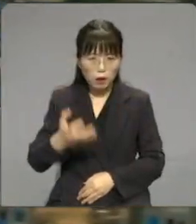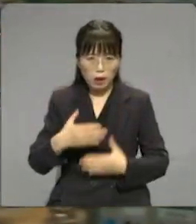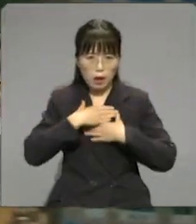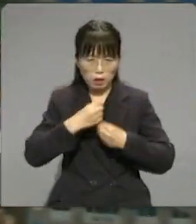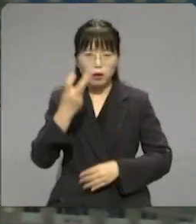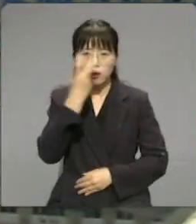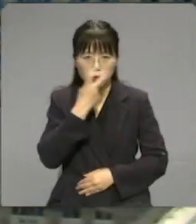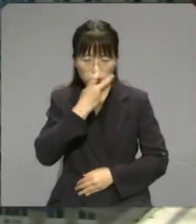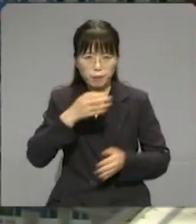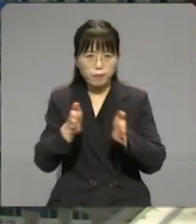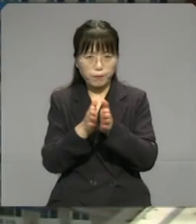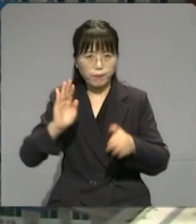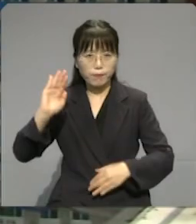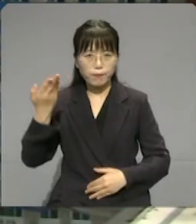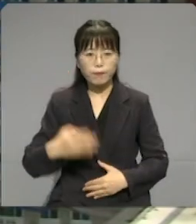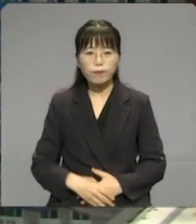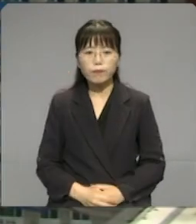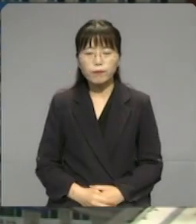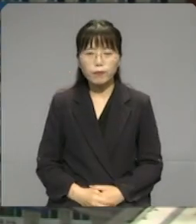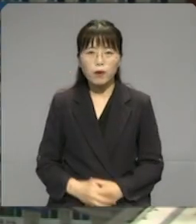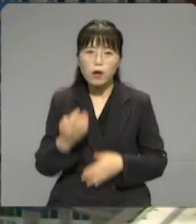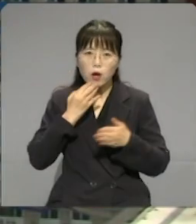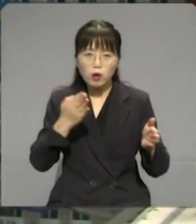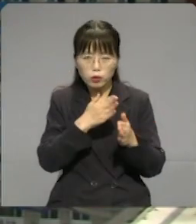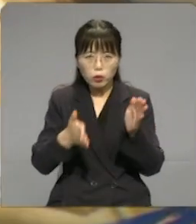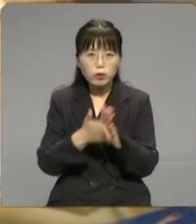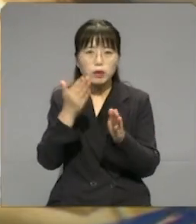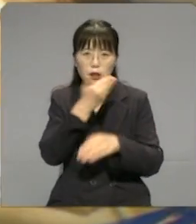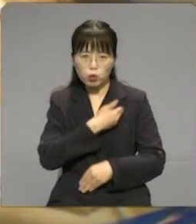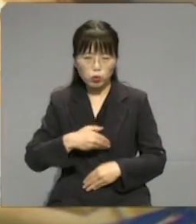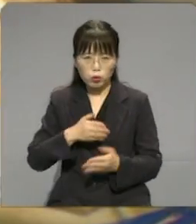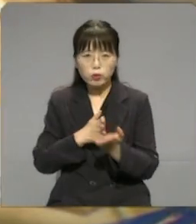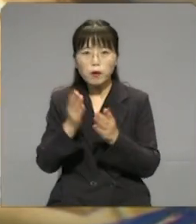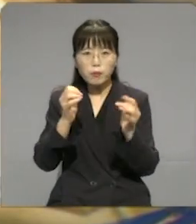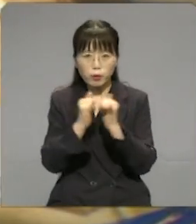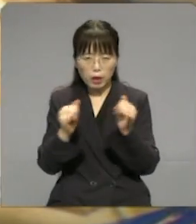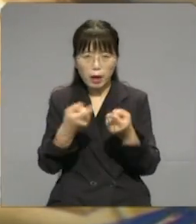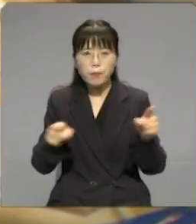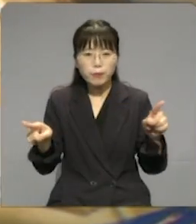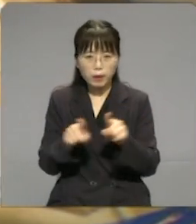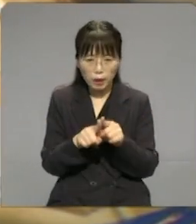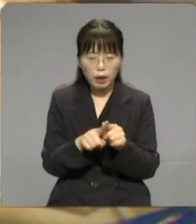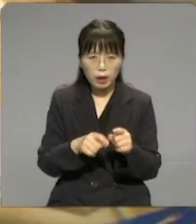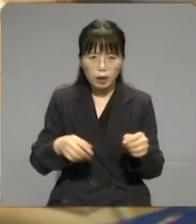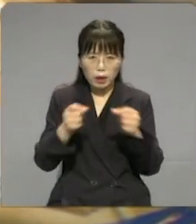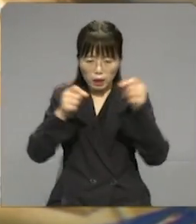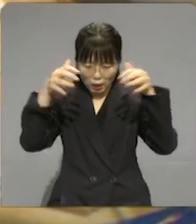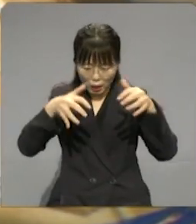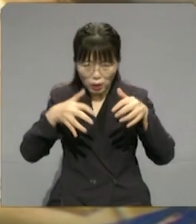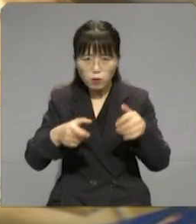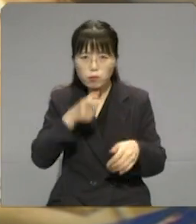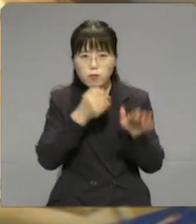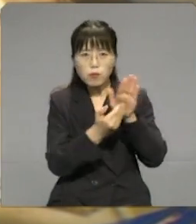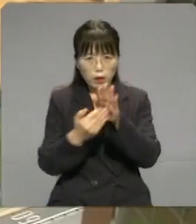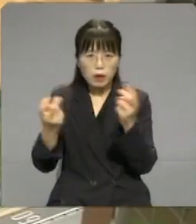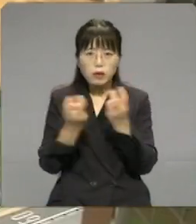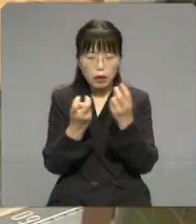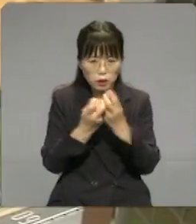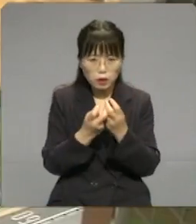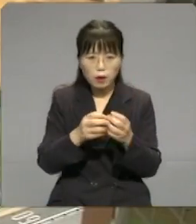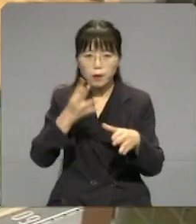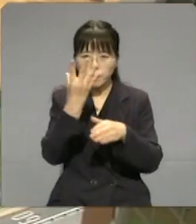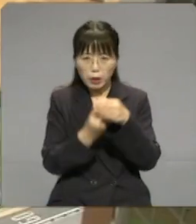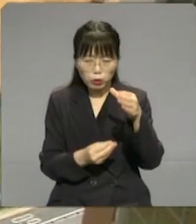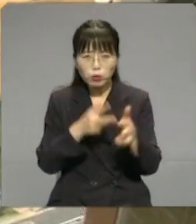안전 점검을 실시합니다 경기도와 시군 민간 전문가가 합동으로 집중 호후 수방 대책 배수 시설